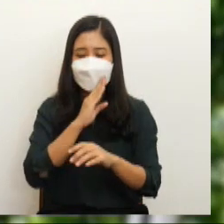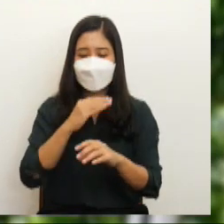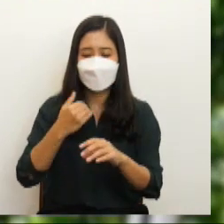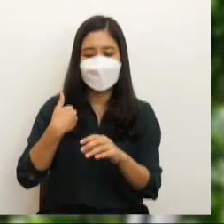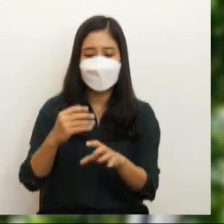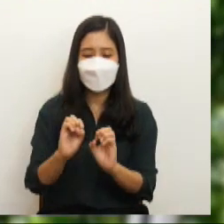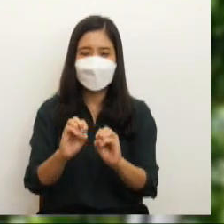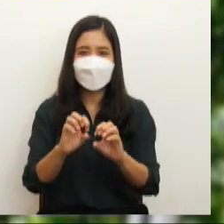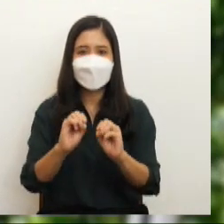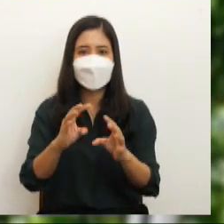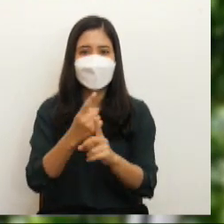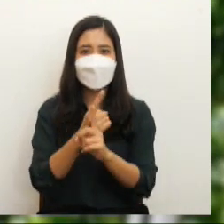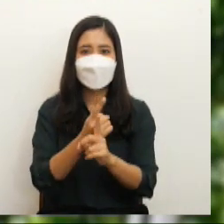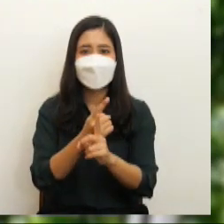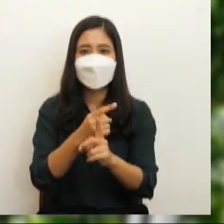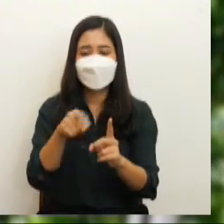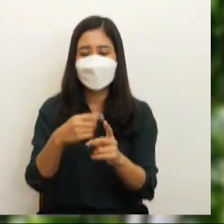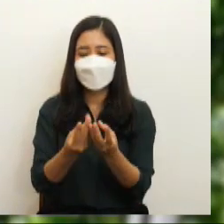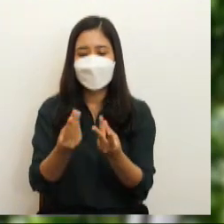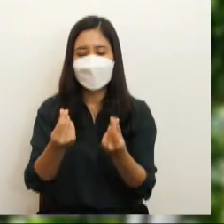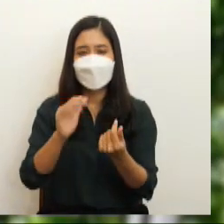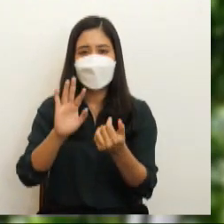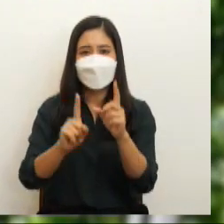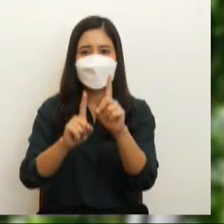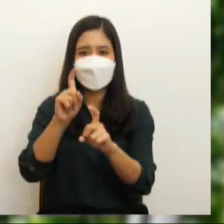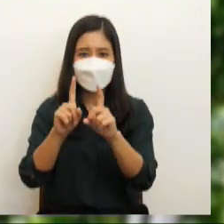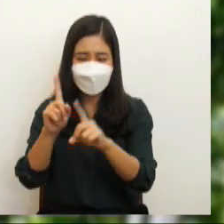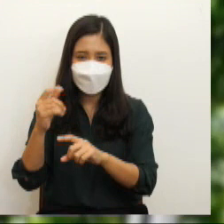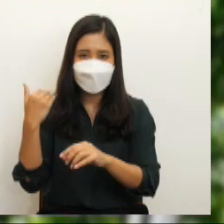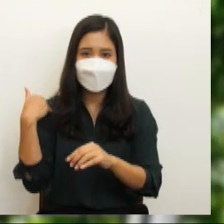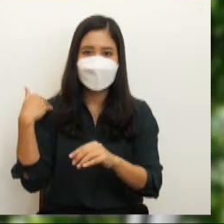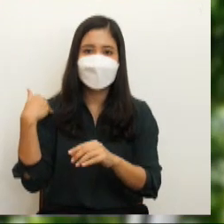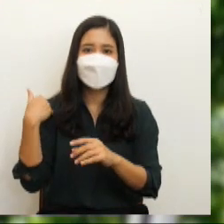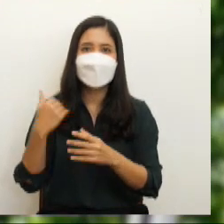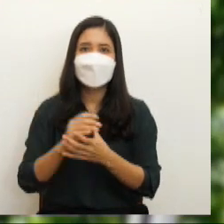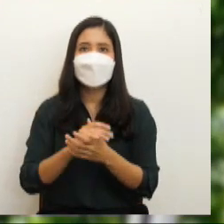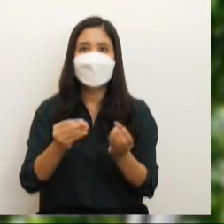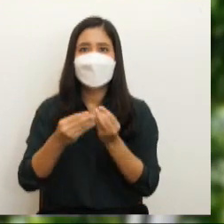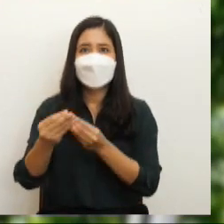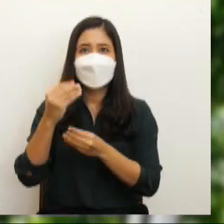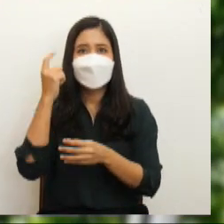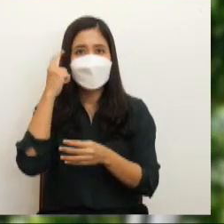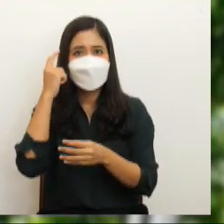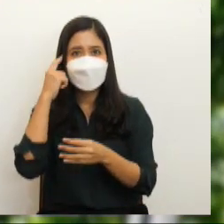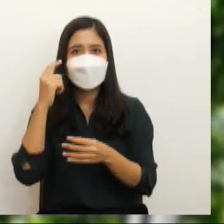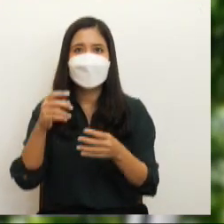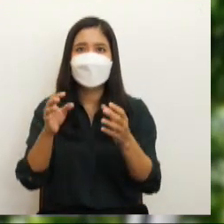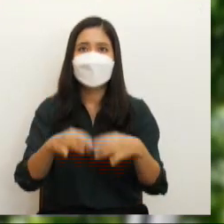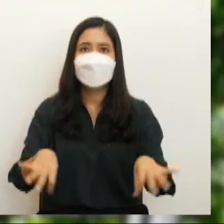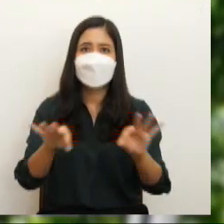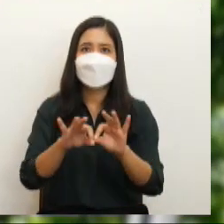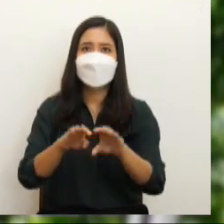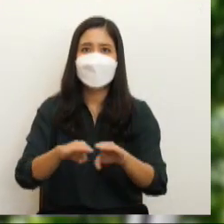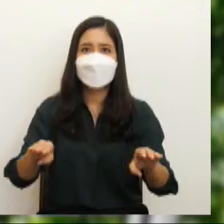องรู้นะครับเป็นสำคัญส่วนประเด็นที่สิ่งที่ควรรู้หรือสิ่งที่น่าจะรู้เนี่ย